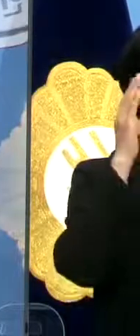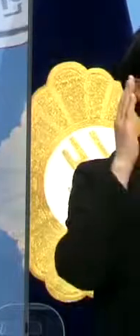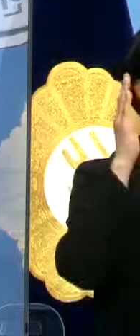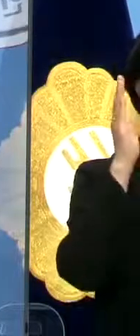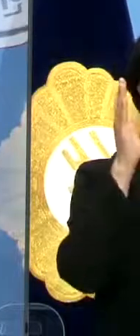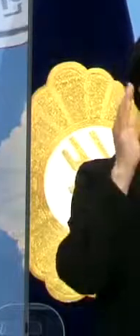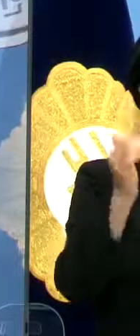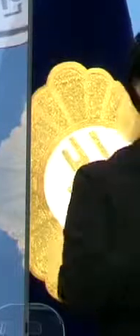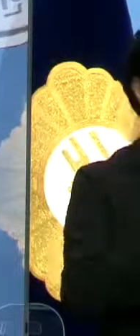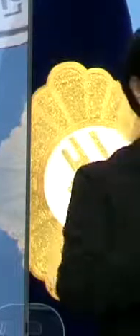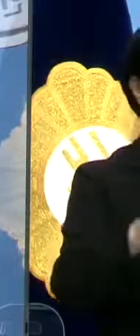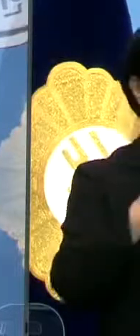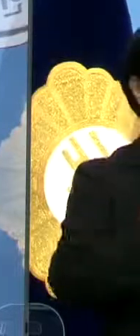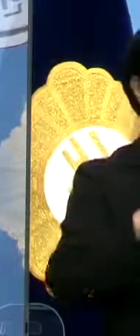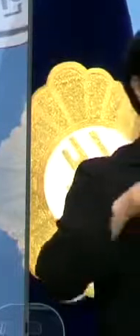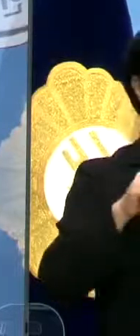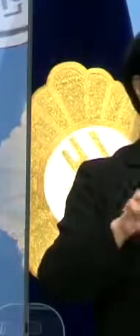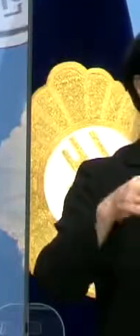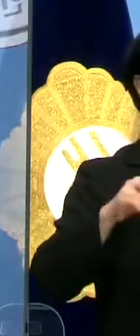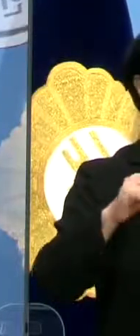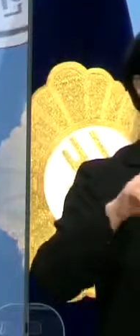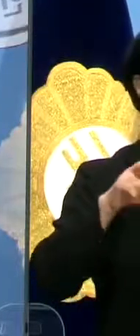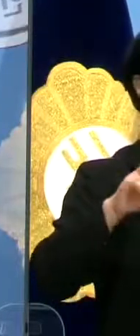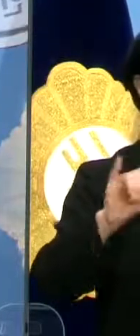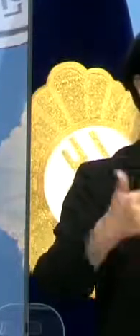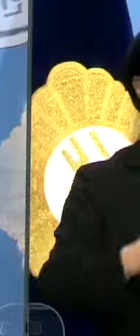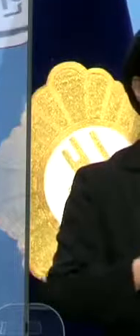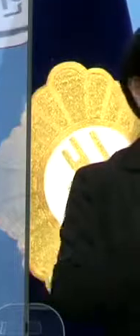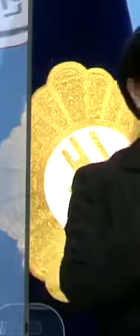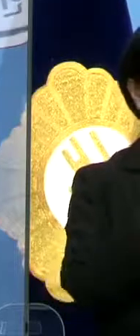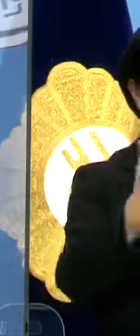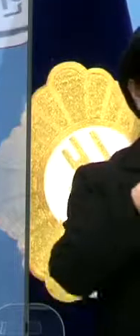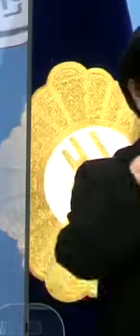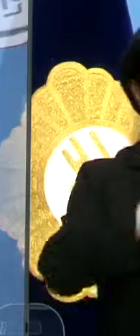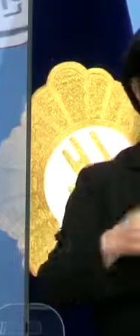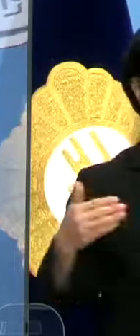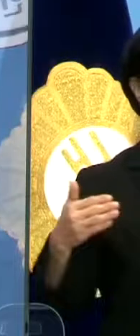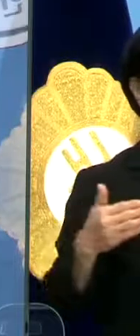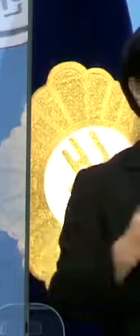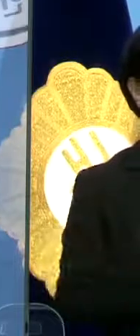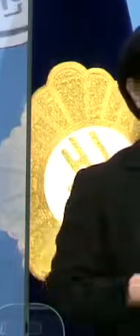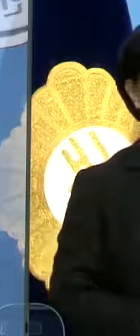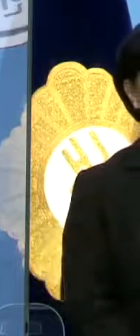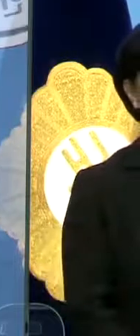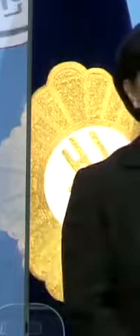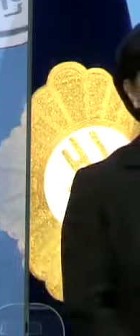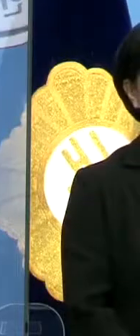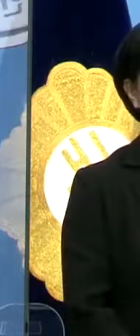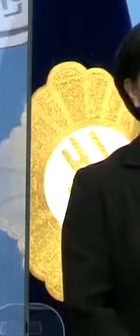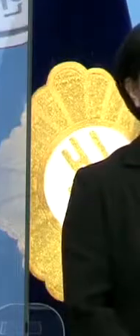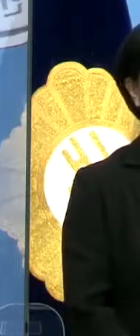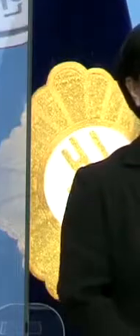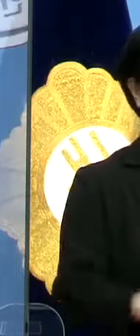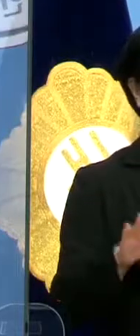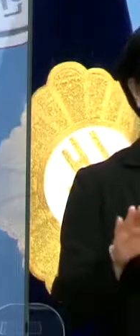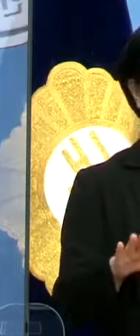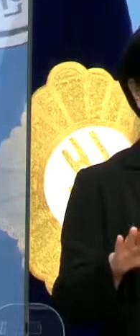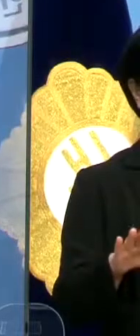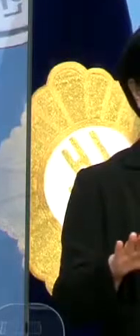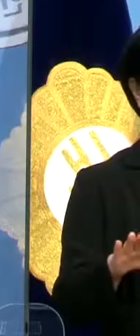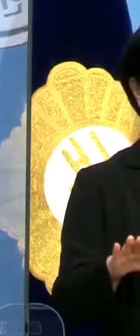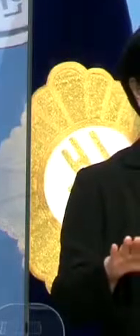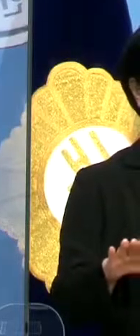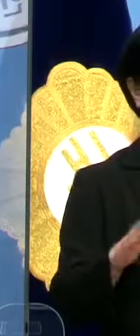정재민 서울시당 위원장 4 기자에 대한 낭독 으로 오늘 기자회견 진행 사설을 하겠습니다 우선 현재